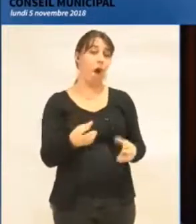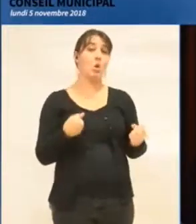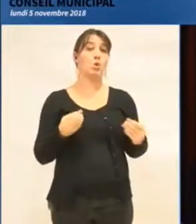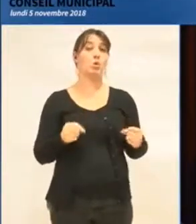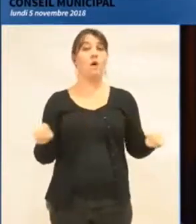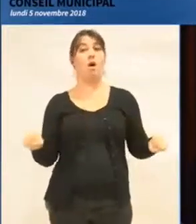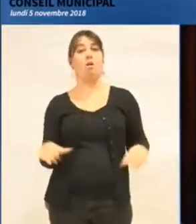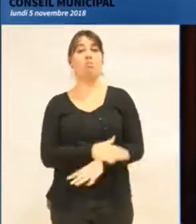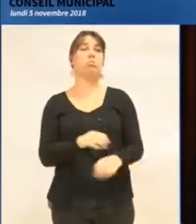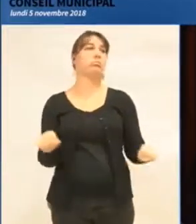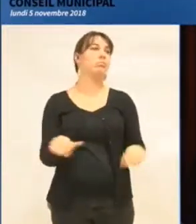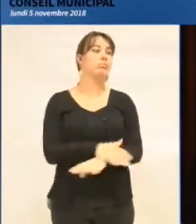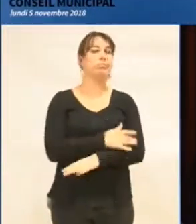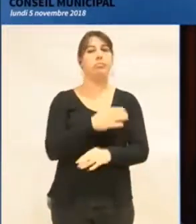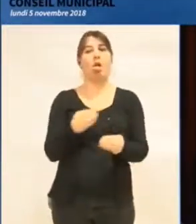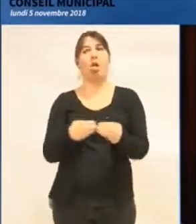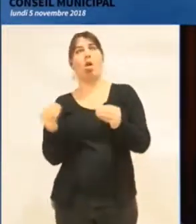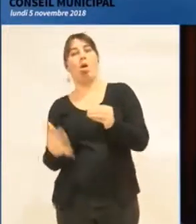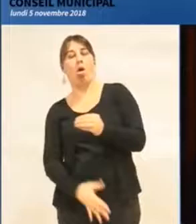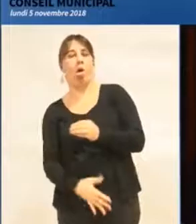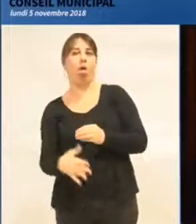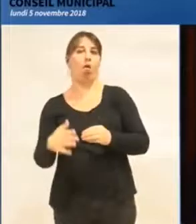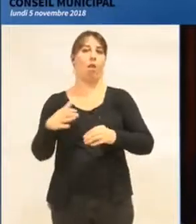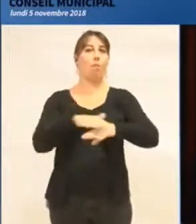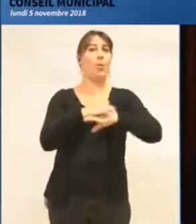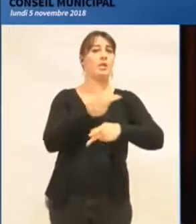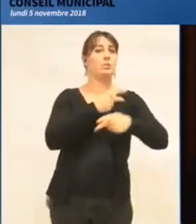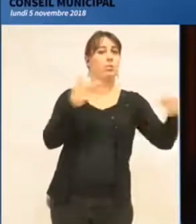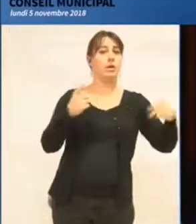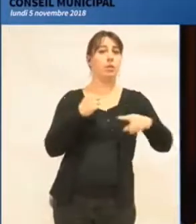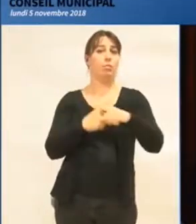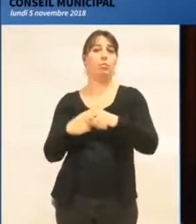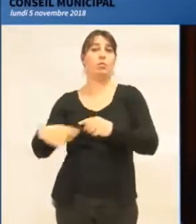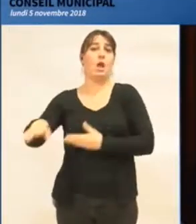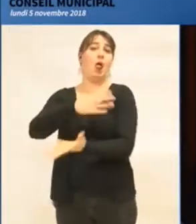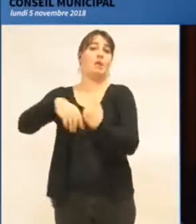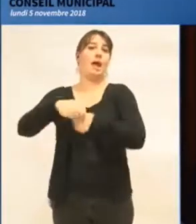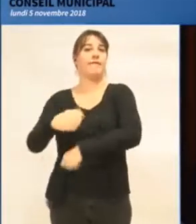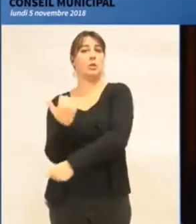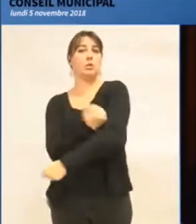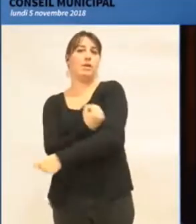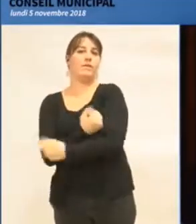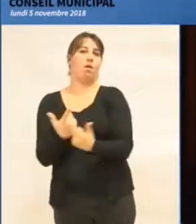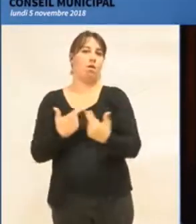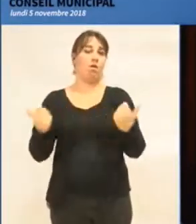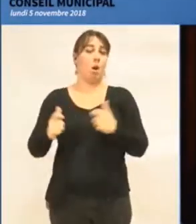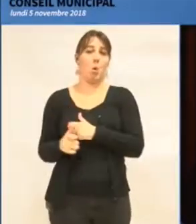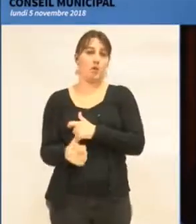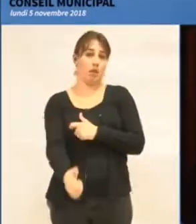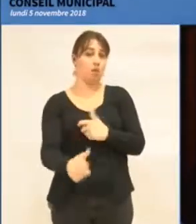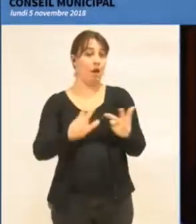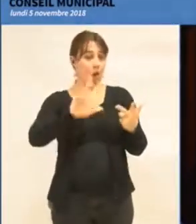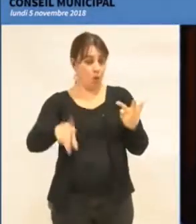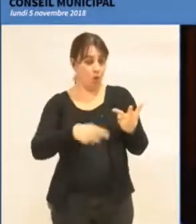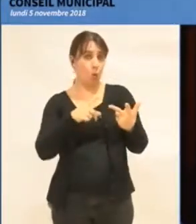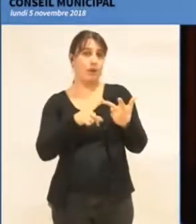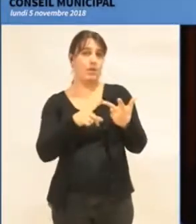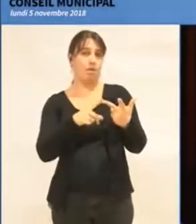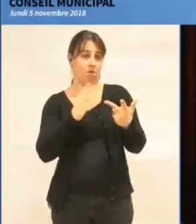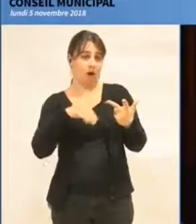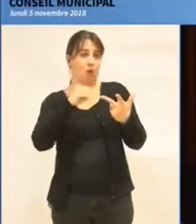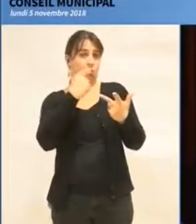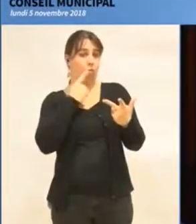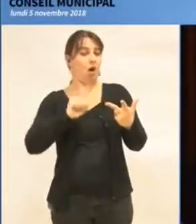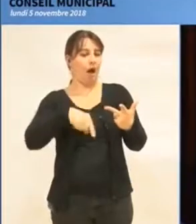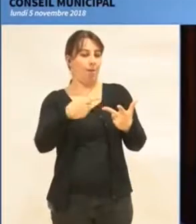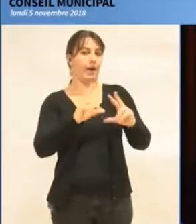oublié de nos politiques publiques, et le trafic de stupéfiants et ses conséquences. Il y a un 3e problème, j'y reviendrai tout à l'heure,